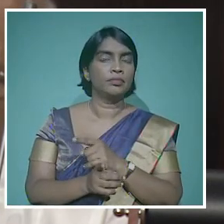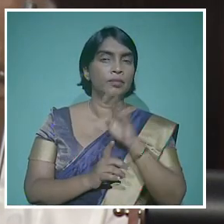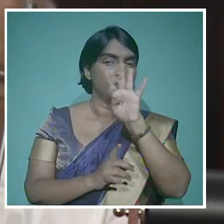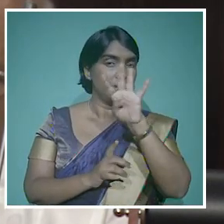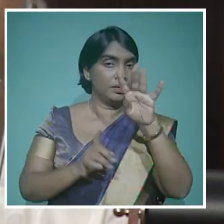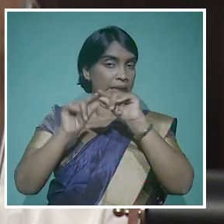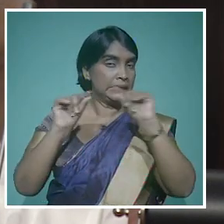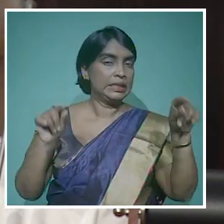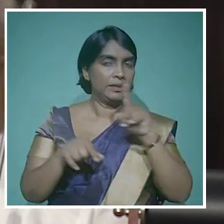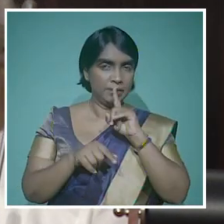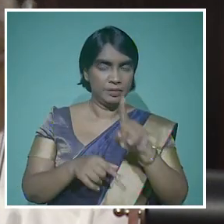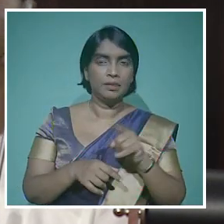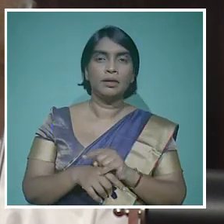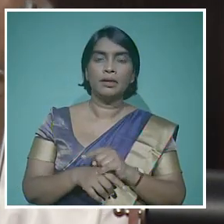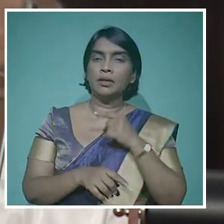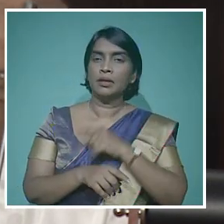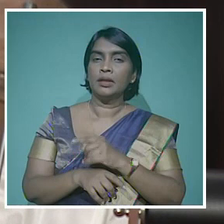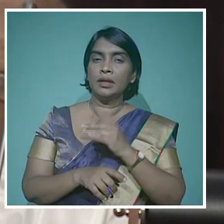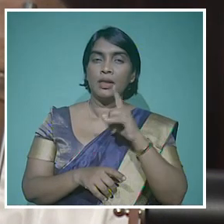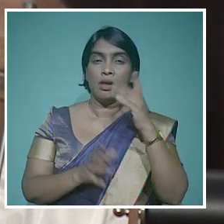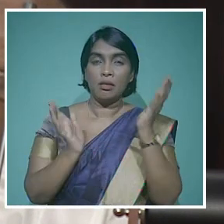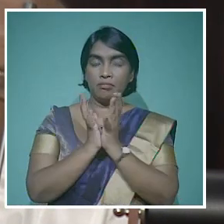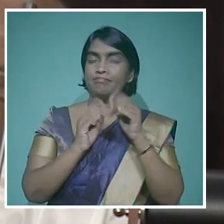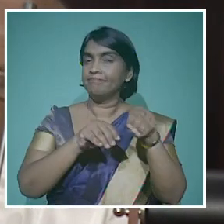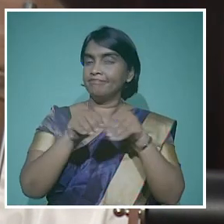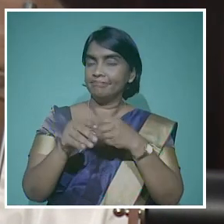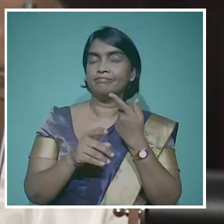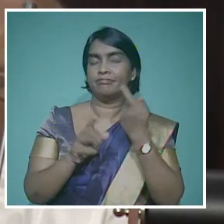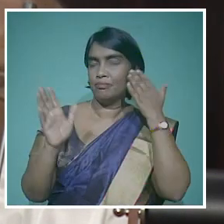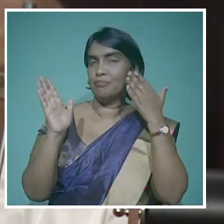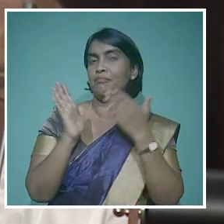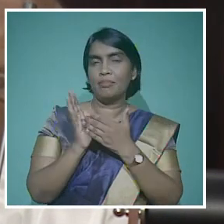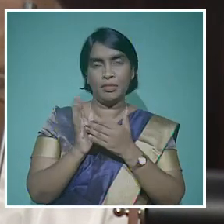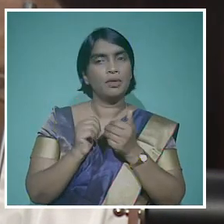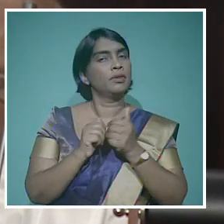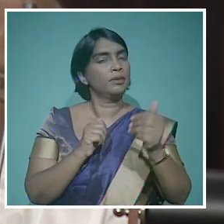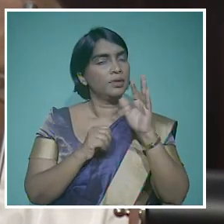සතරවෙනි ඡේදයේ තියෙනවා නීල හා හරිත මූල්‍යකරණ අවකාශය